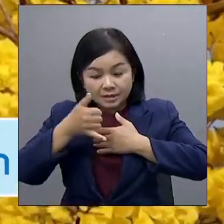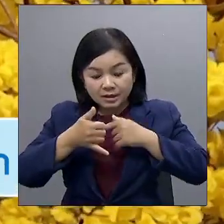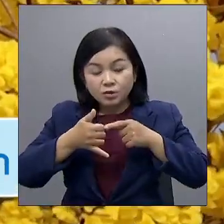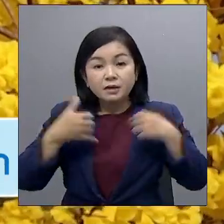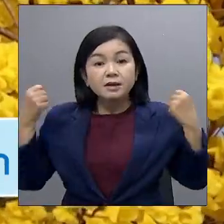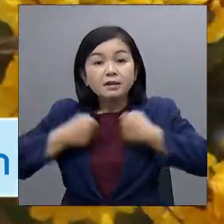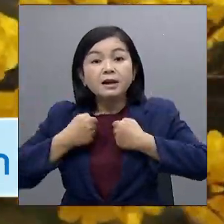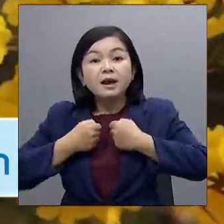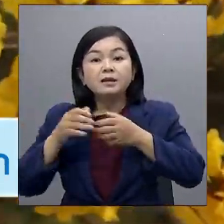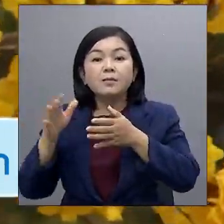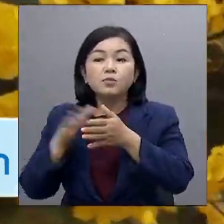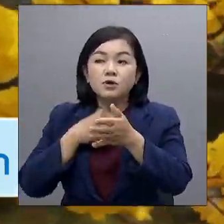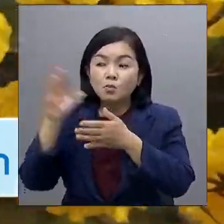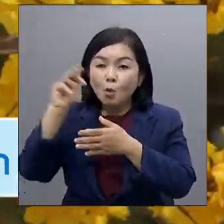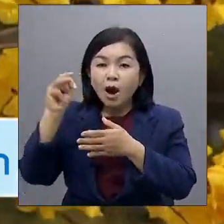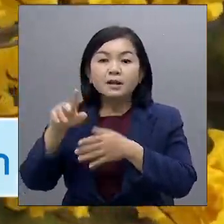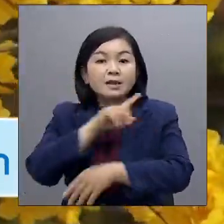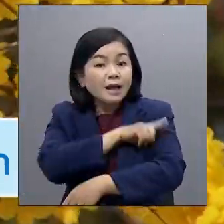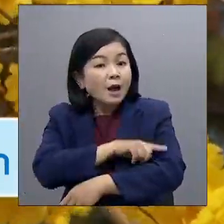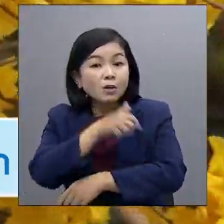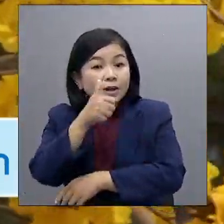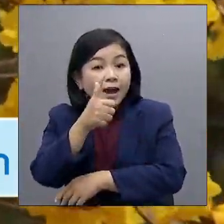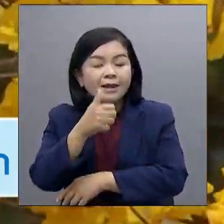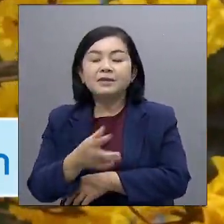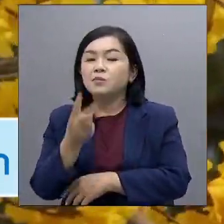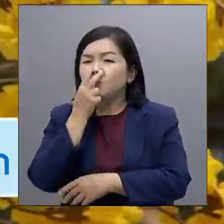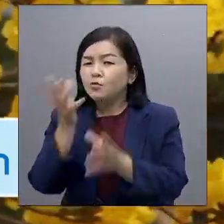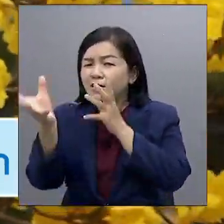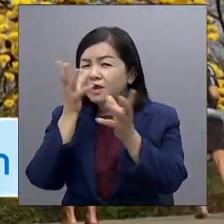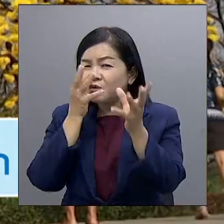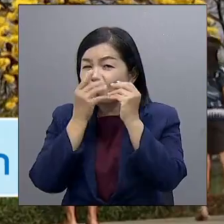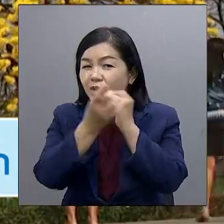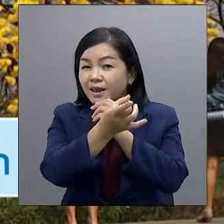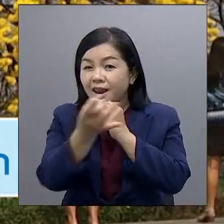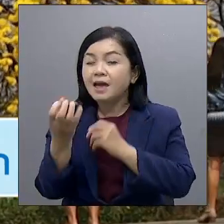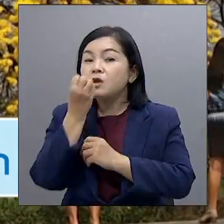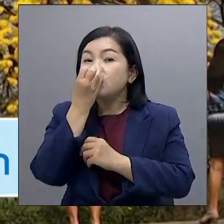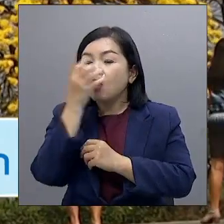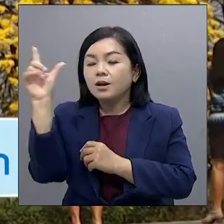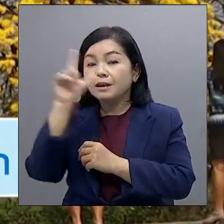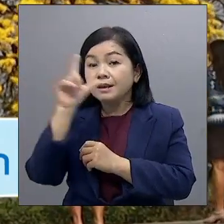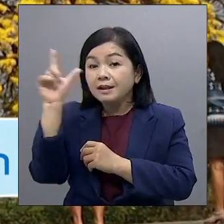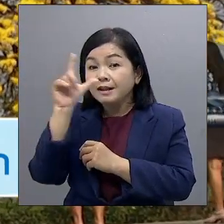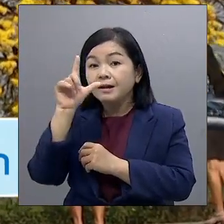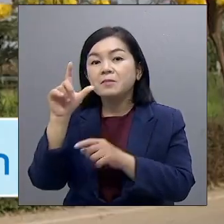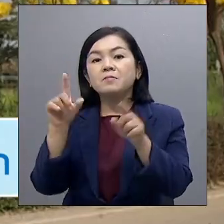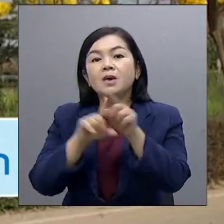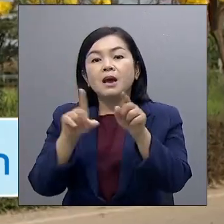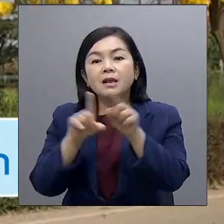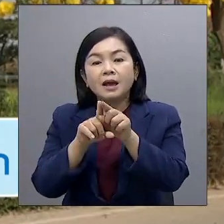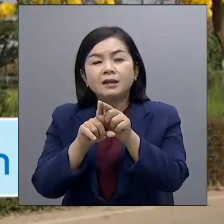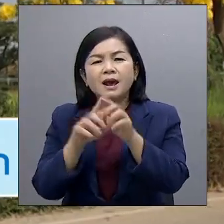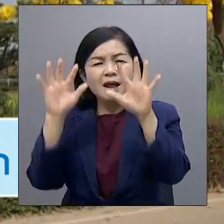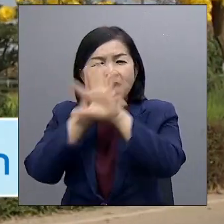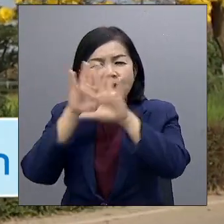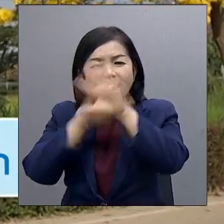อ่ะมาฟันแฟกกันหน่อยครับความรู้ทั่วไปรู้ไว้ใช่ว่าใส่บ่าแบกไว้เถอะนะครับสำหรับดอกเหลืองเชียงรายก็จะคล้ายกับเหลืองปรีดิยาธร